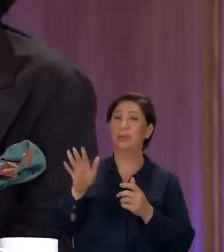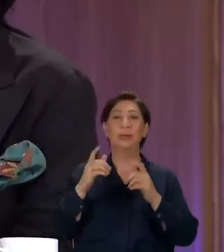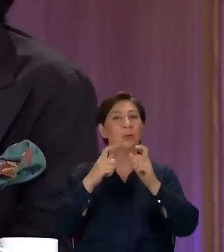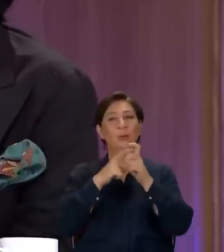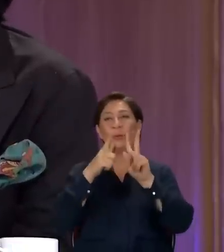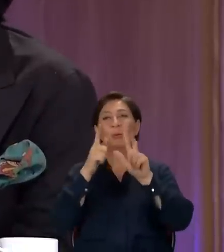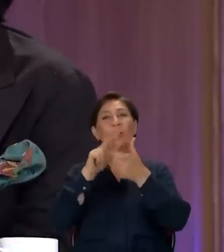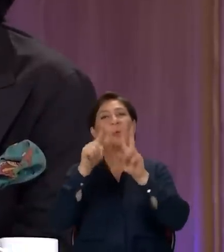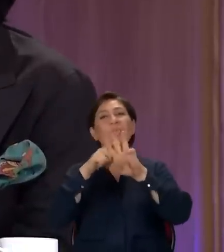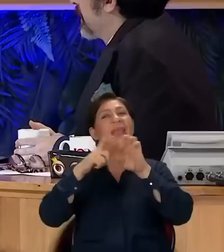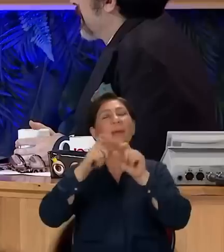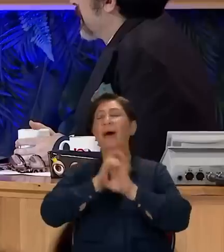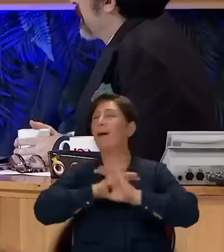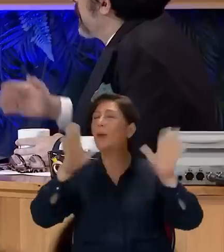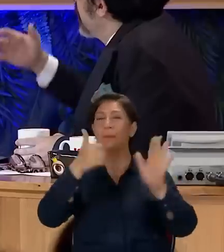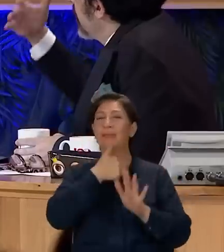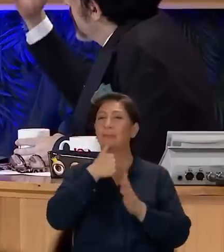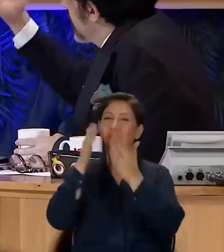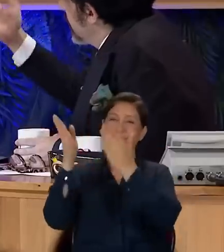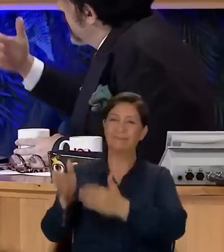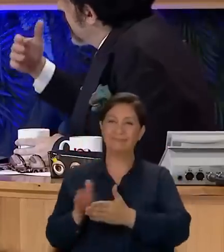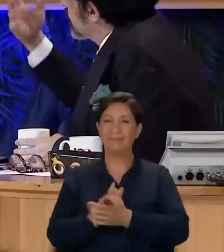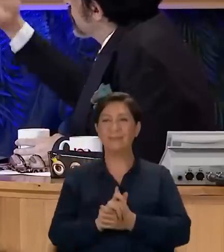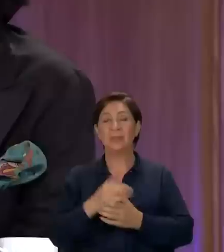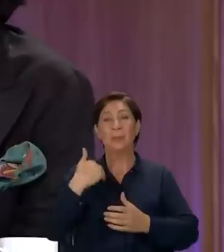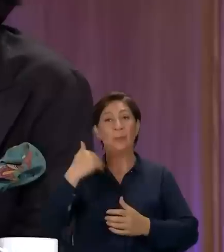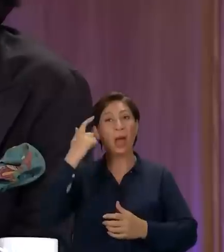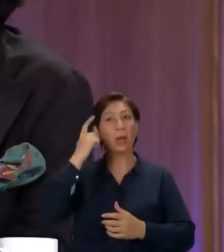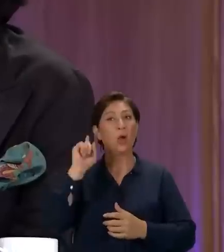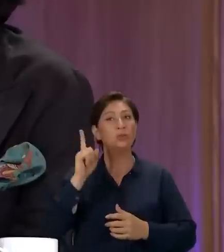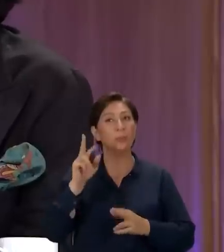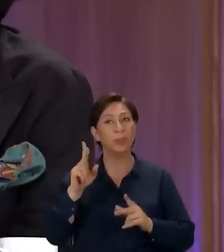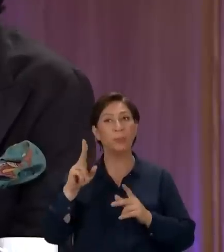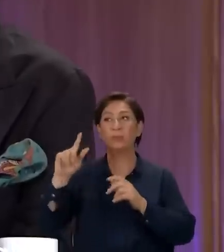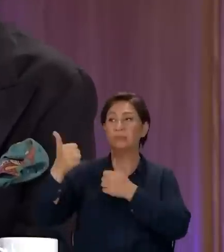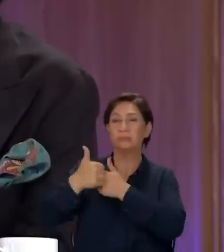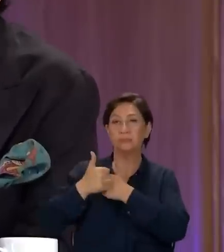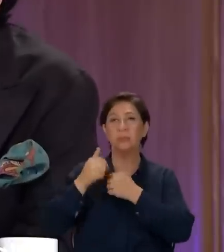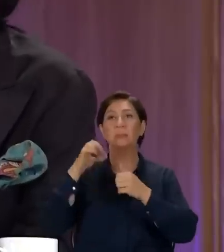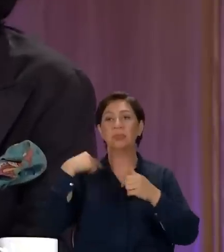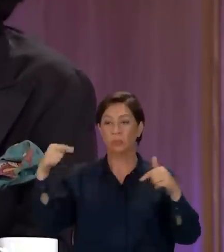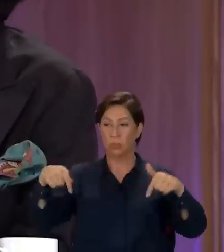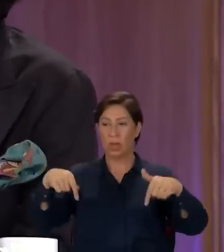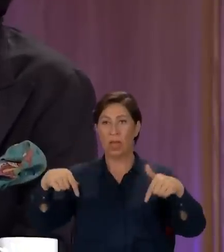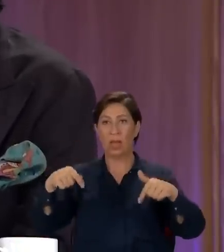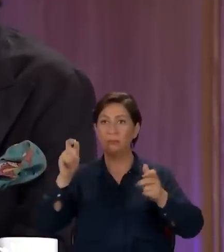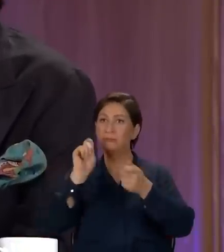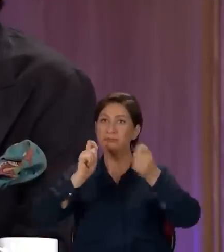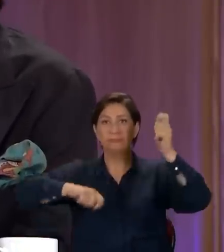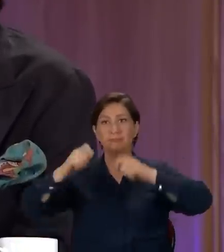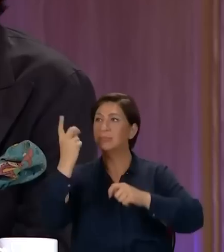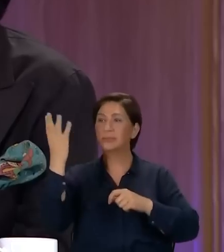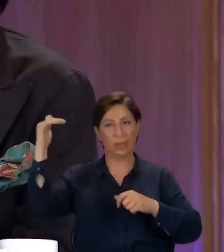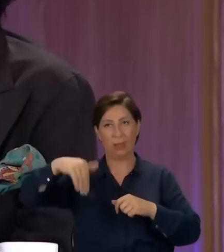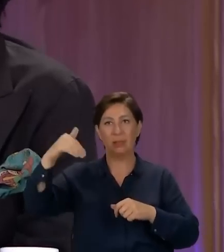Bey harikulade bir adam, harikulade bir adam. Benim akıl hocam gibi, mentorum gibi, bize buraya kabareye de geldi